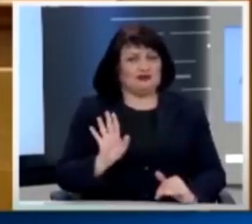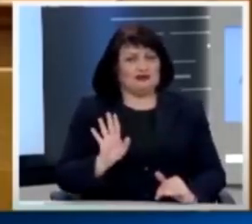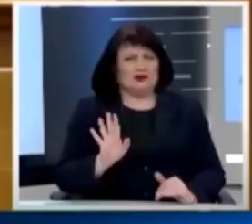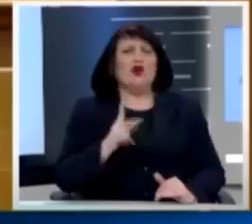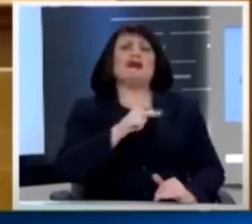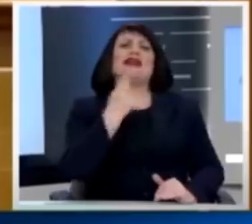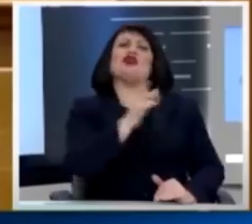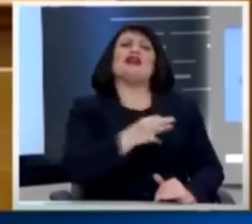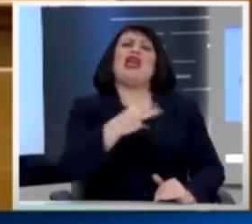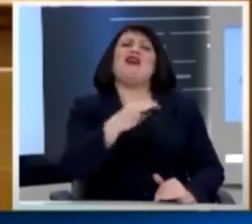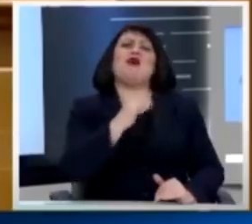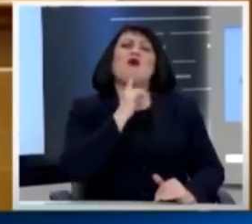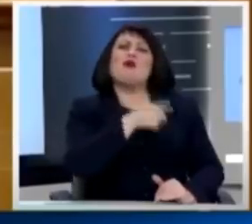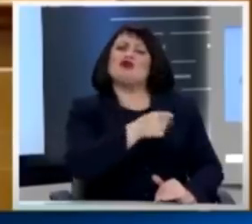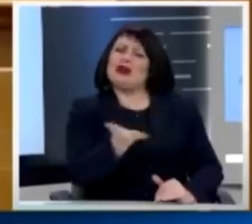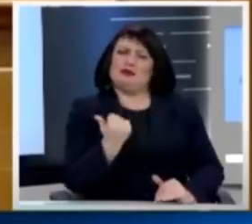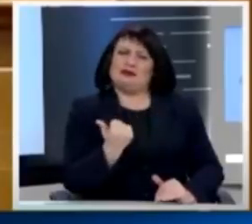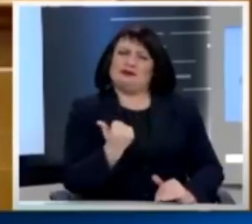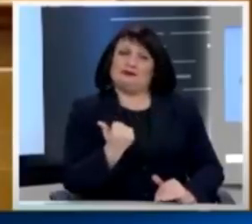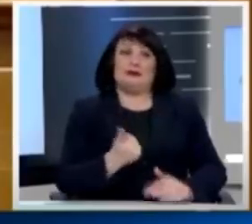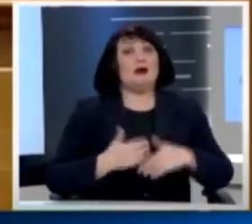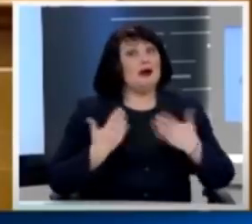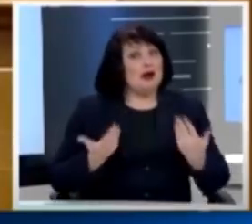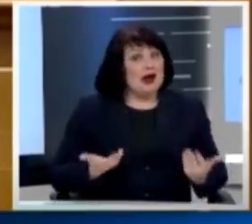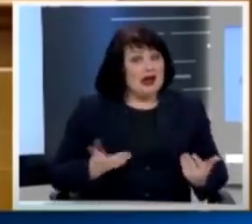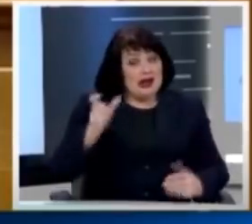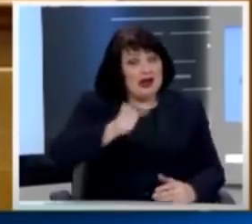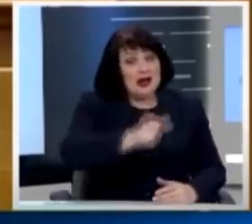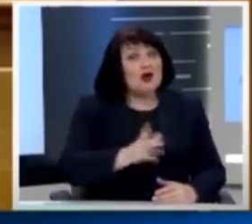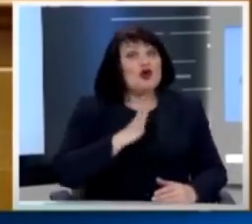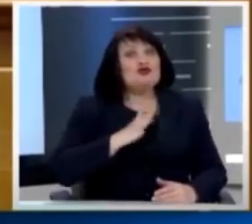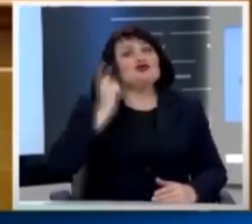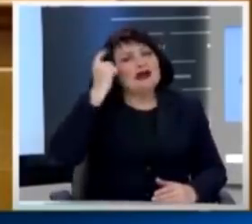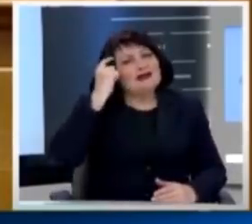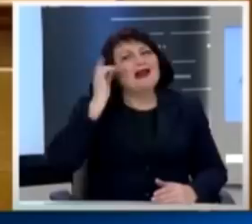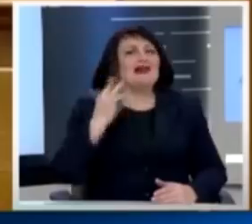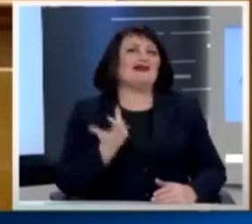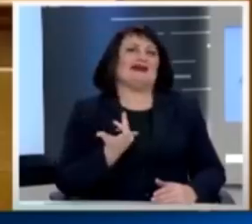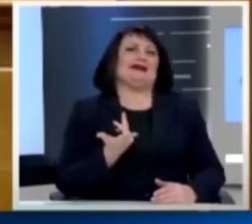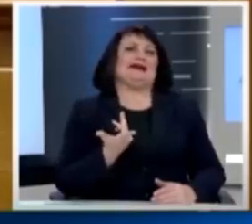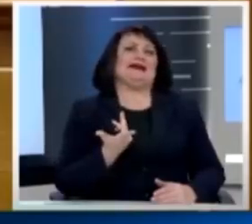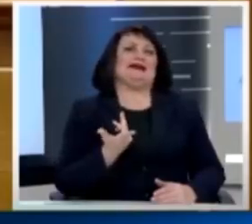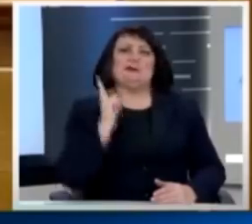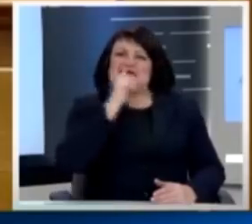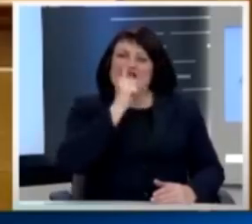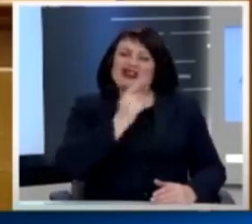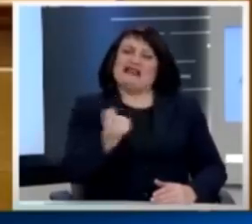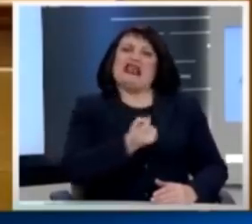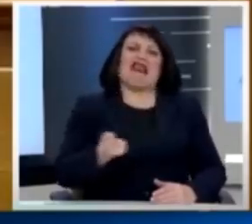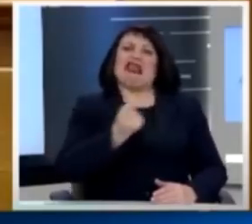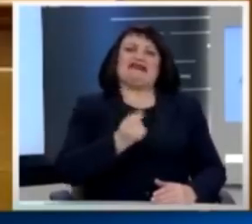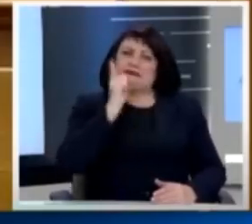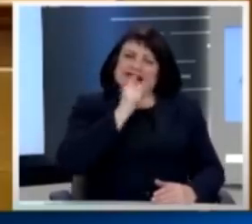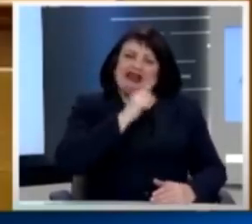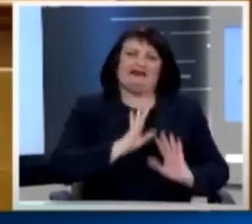σας κοινωνικές ευαισθησίες. Όμως ο κόσμος ξέρει πλέον από fake news.